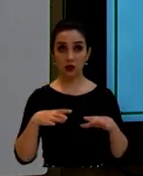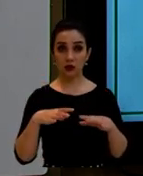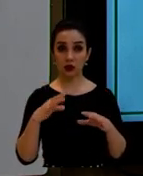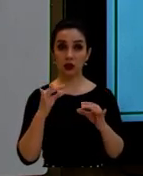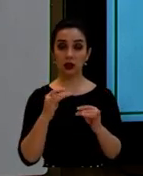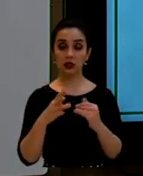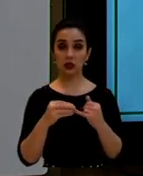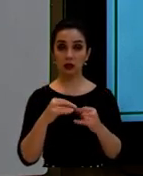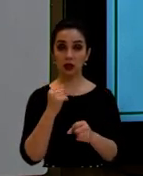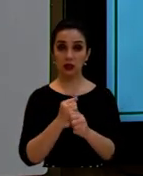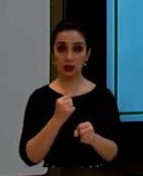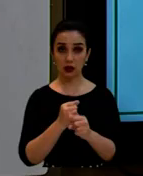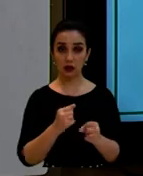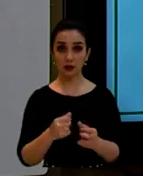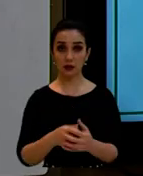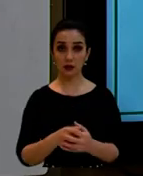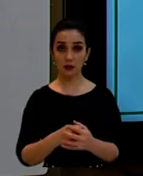и земледелие.